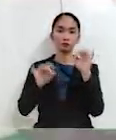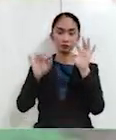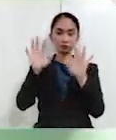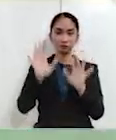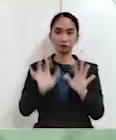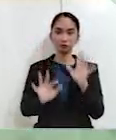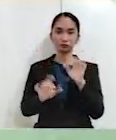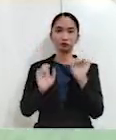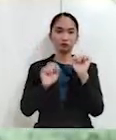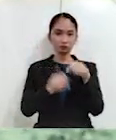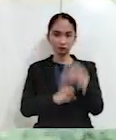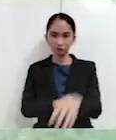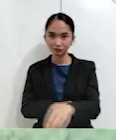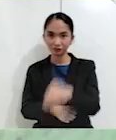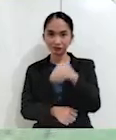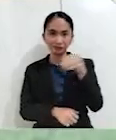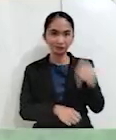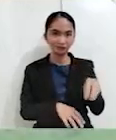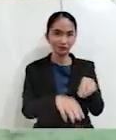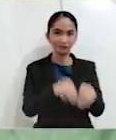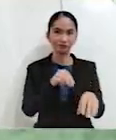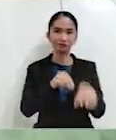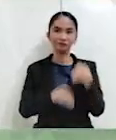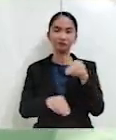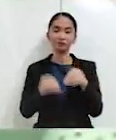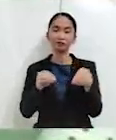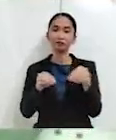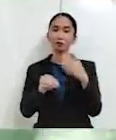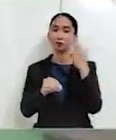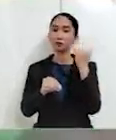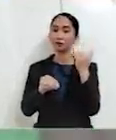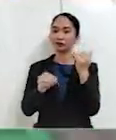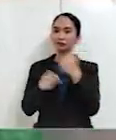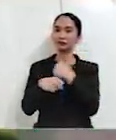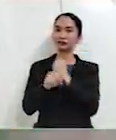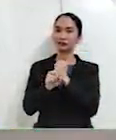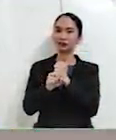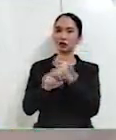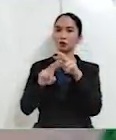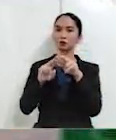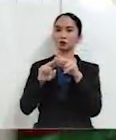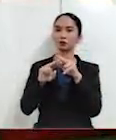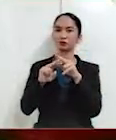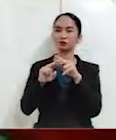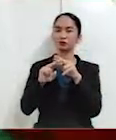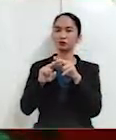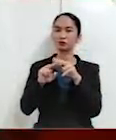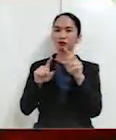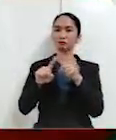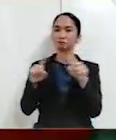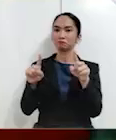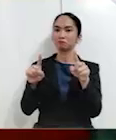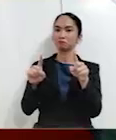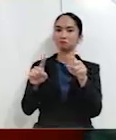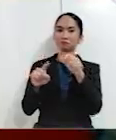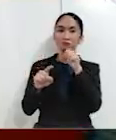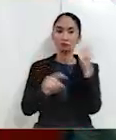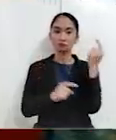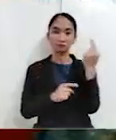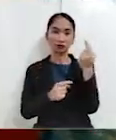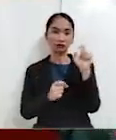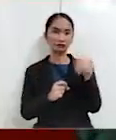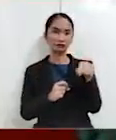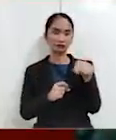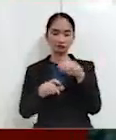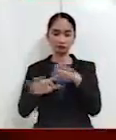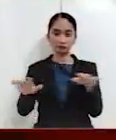pulutin kasi ito ay gawa sa asin. Pero hindi lang yan ha, syempre kailangan mag-wash ng hands mga kids dahil okay